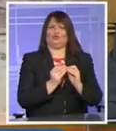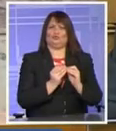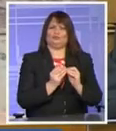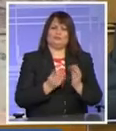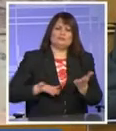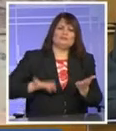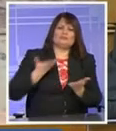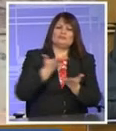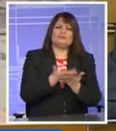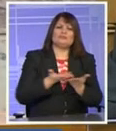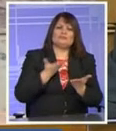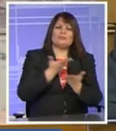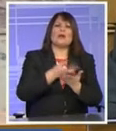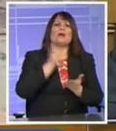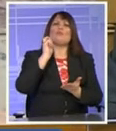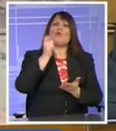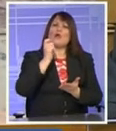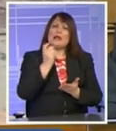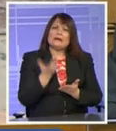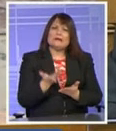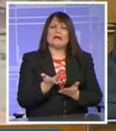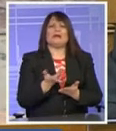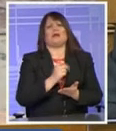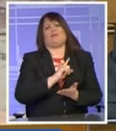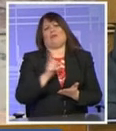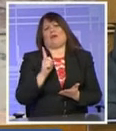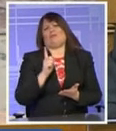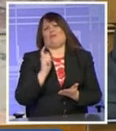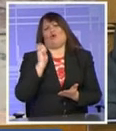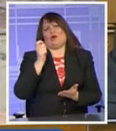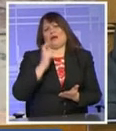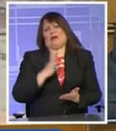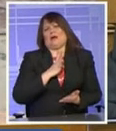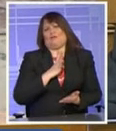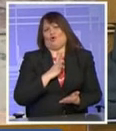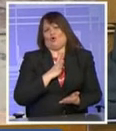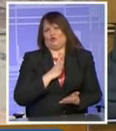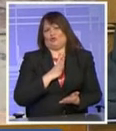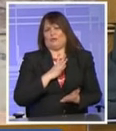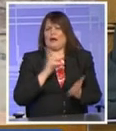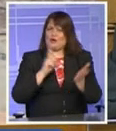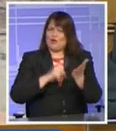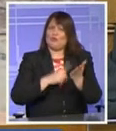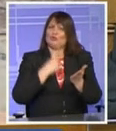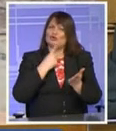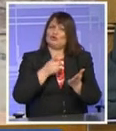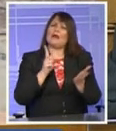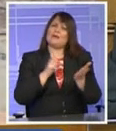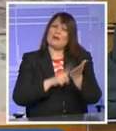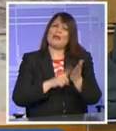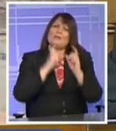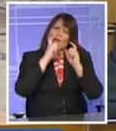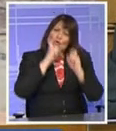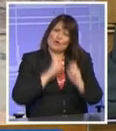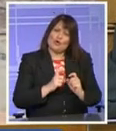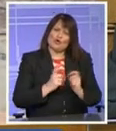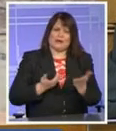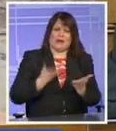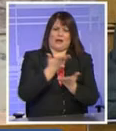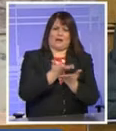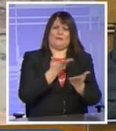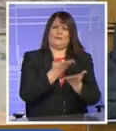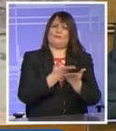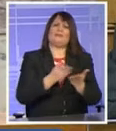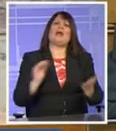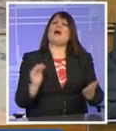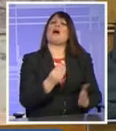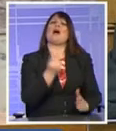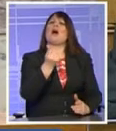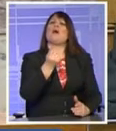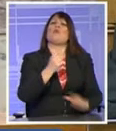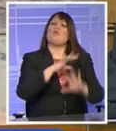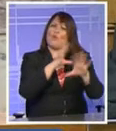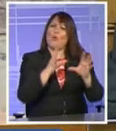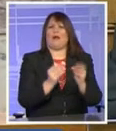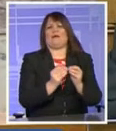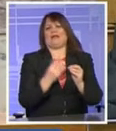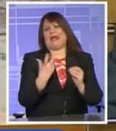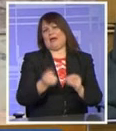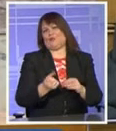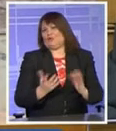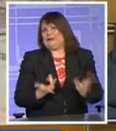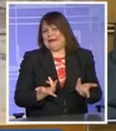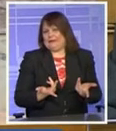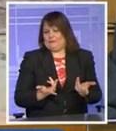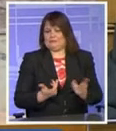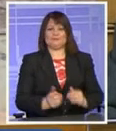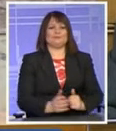πόθεν έσχες, και των πολιτικών και μη πολιτικών που από τον νόμο, από την νομοθεσία, ως γνωστόν υποβάλλουν δήλωση